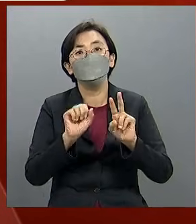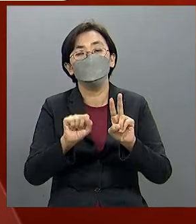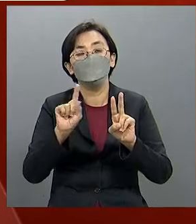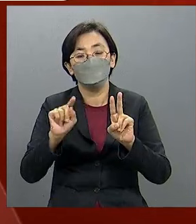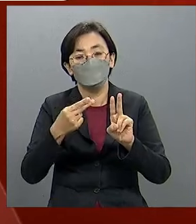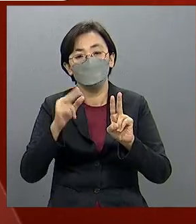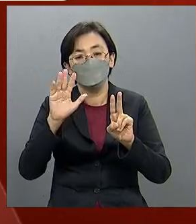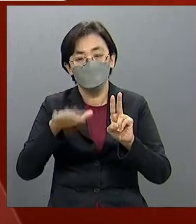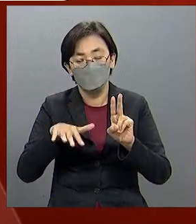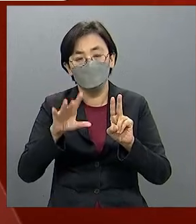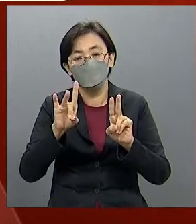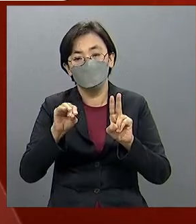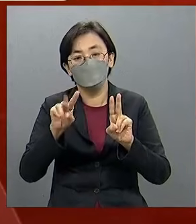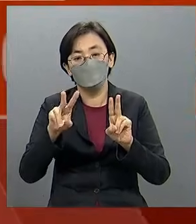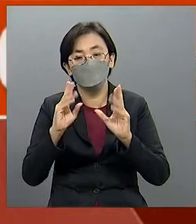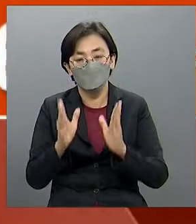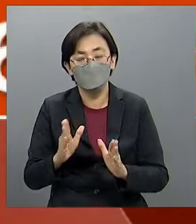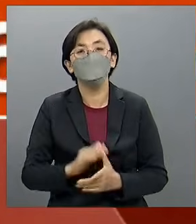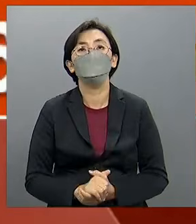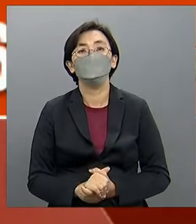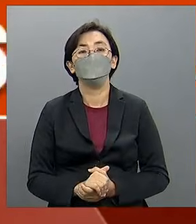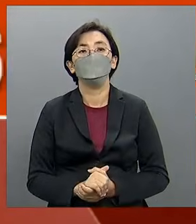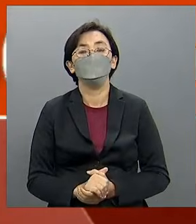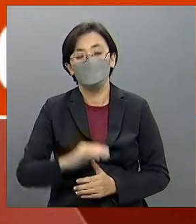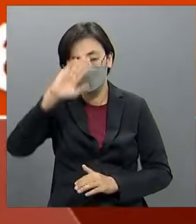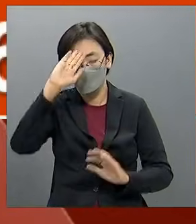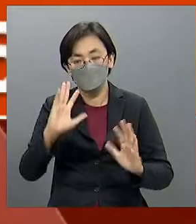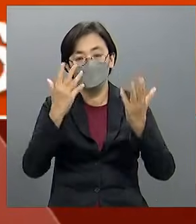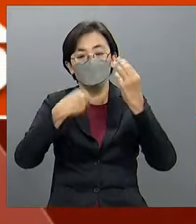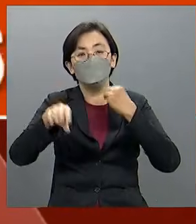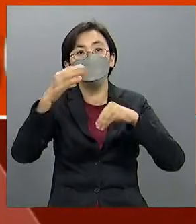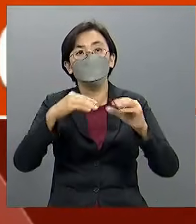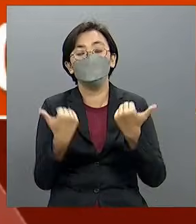215,082 คนค่ะส่วนผู้ที่รักษาหายกลับบ้านได้วันนี้เพิ่มขึ้น